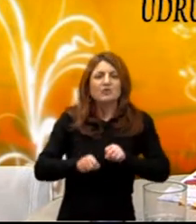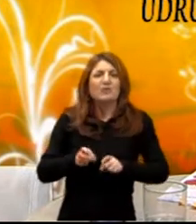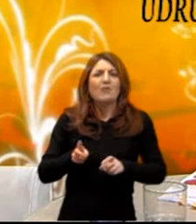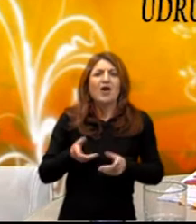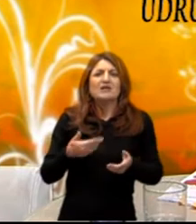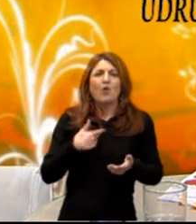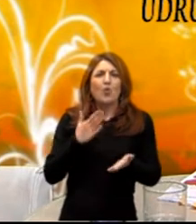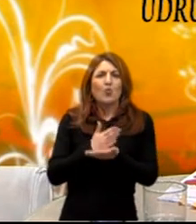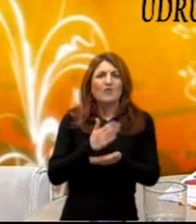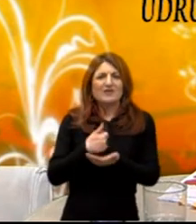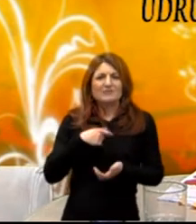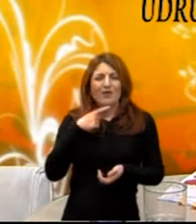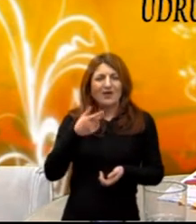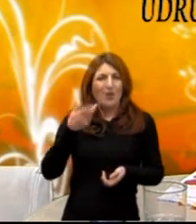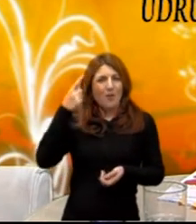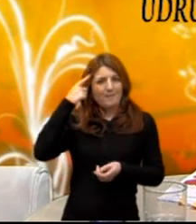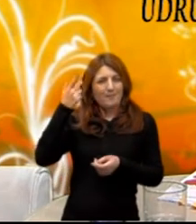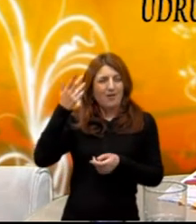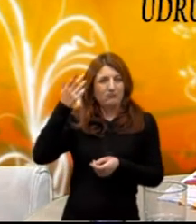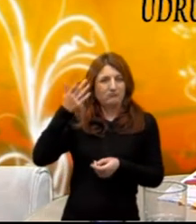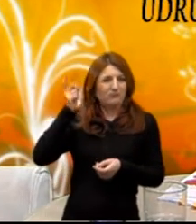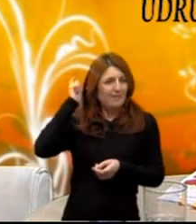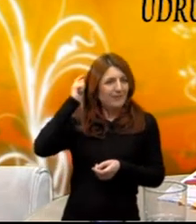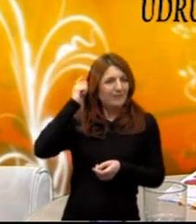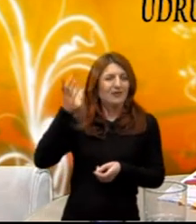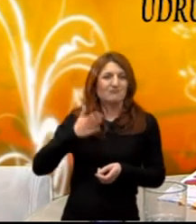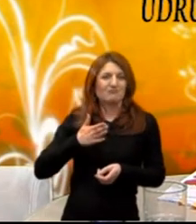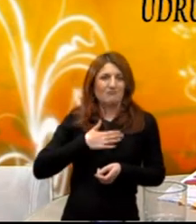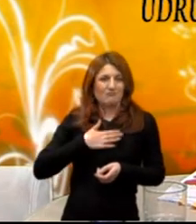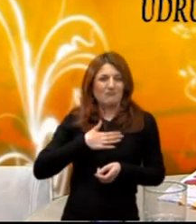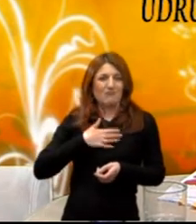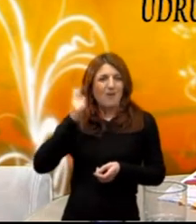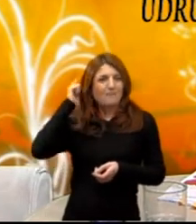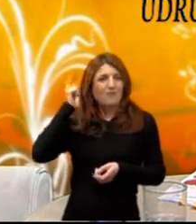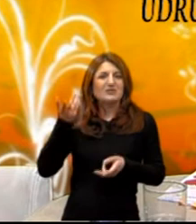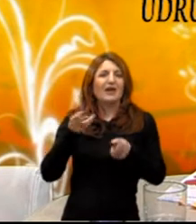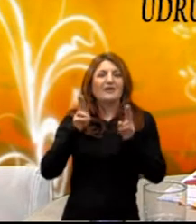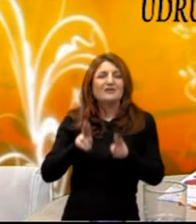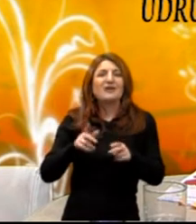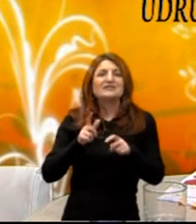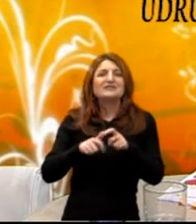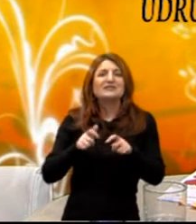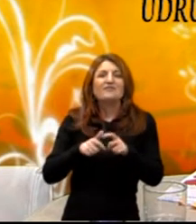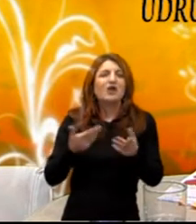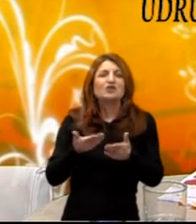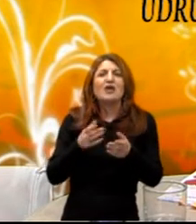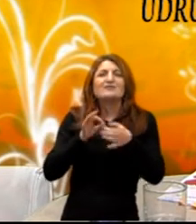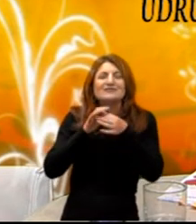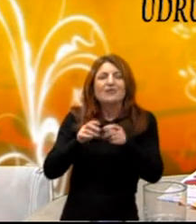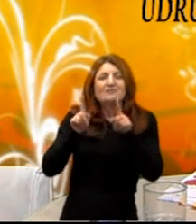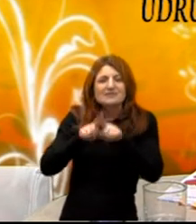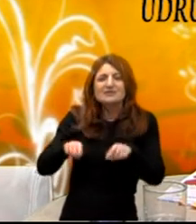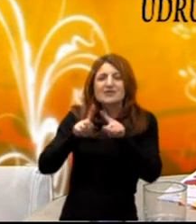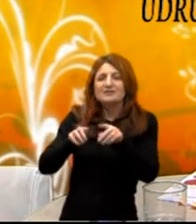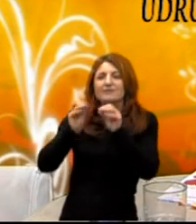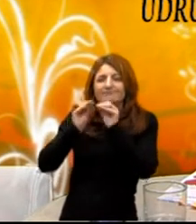Jer uvijek smo rekli da u tom mentalnom sklopu, u našem mozgu, postoje nekakve stvari koje sa ustrajnim učenjem